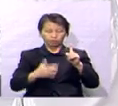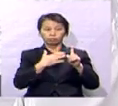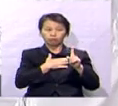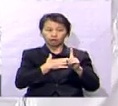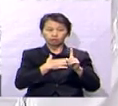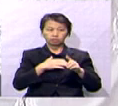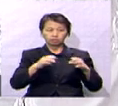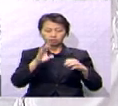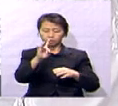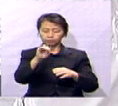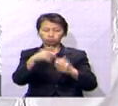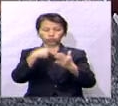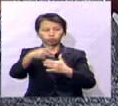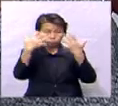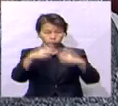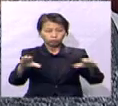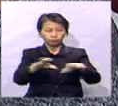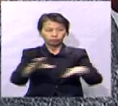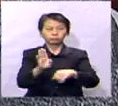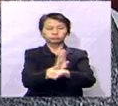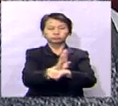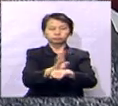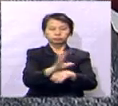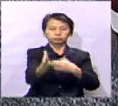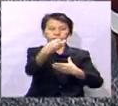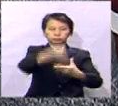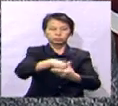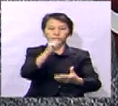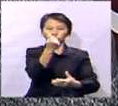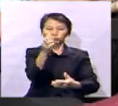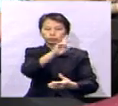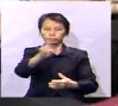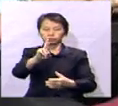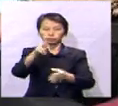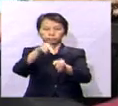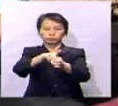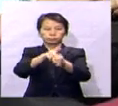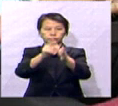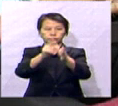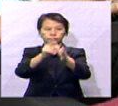80 program keusahawanan dan perniagaan melibatkan 10,000 peserta.